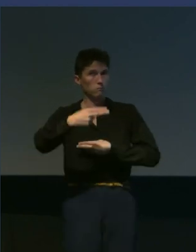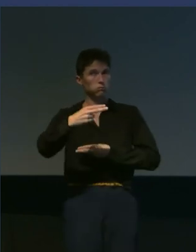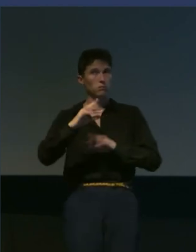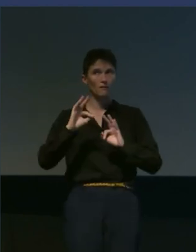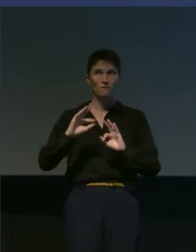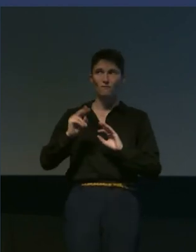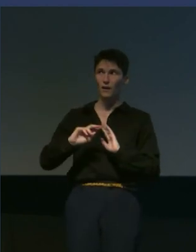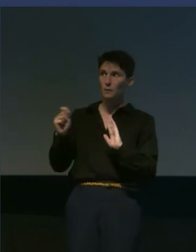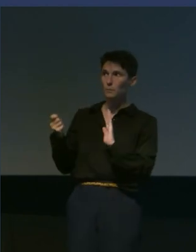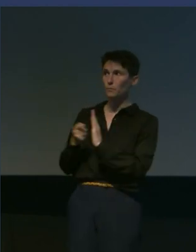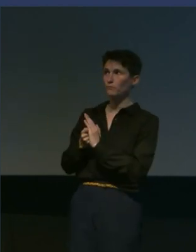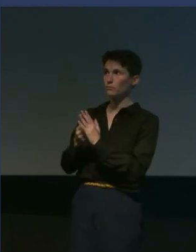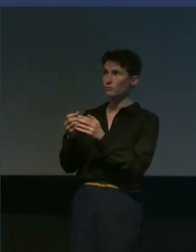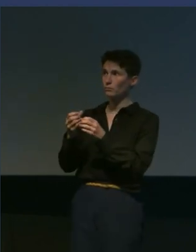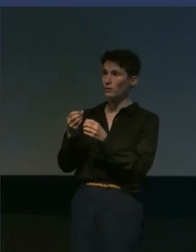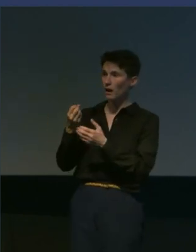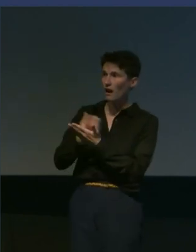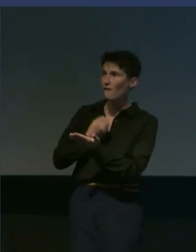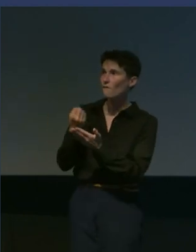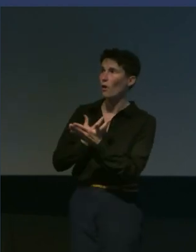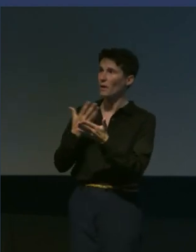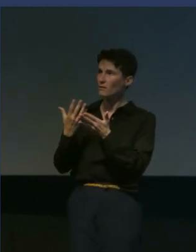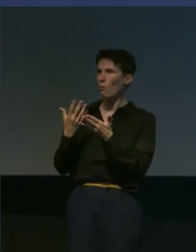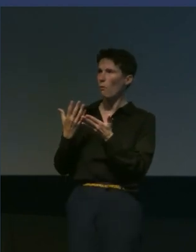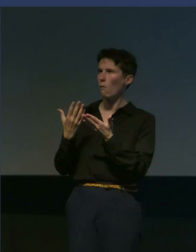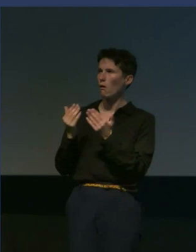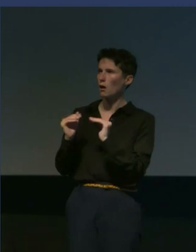d'information tombent de plus en plus dans les mains